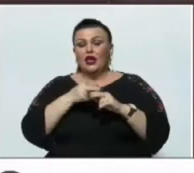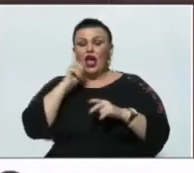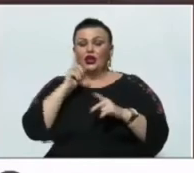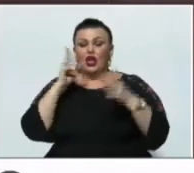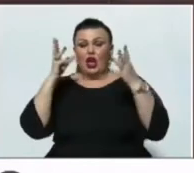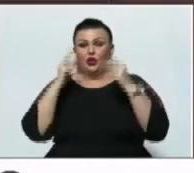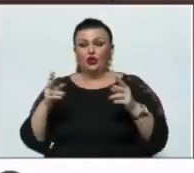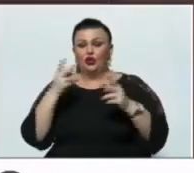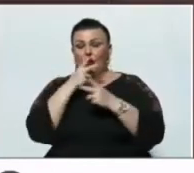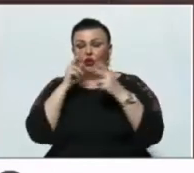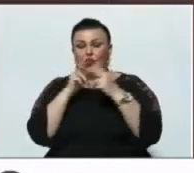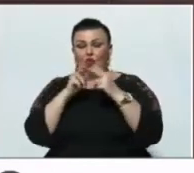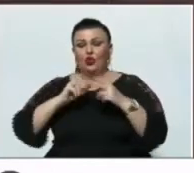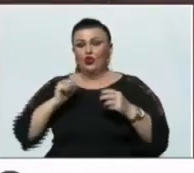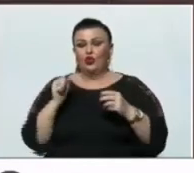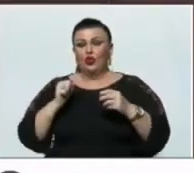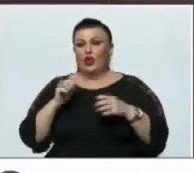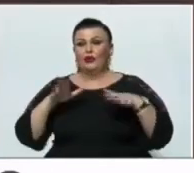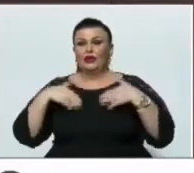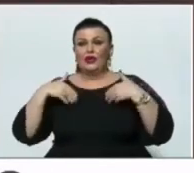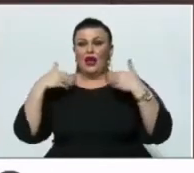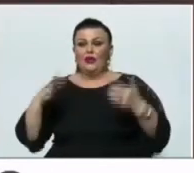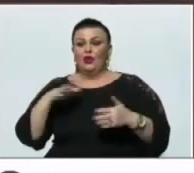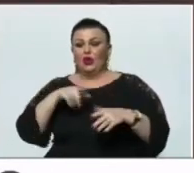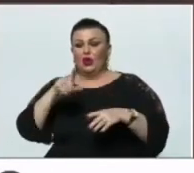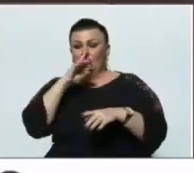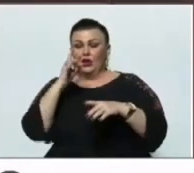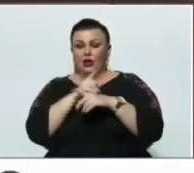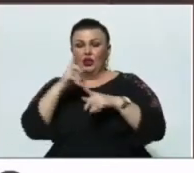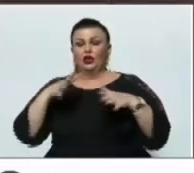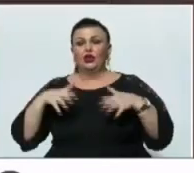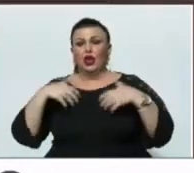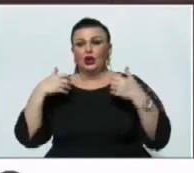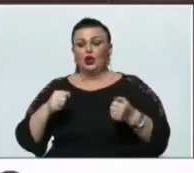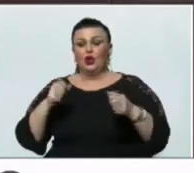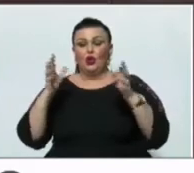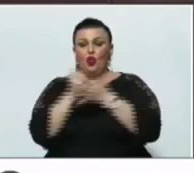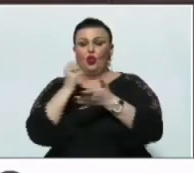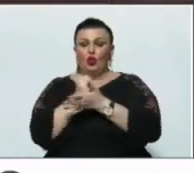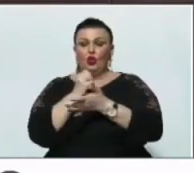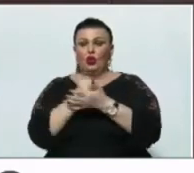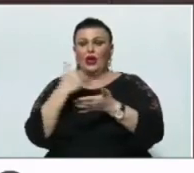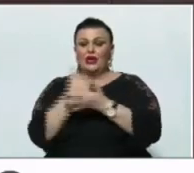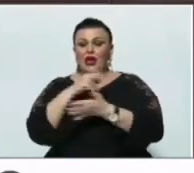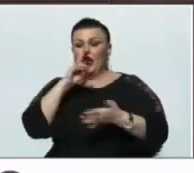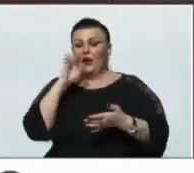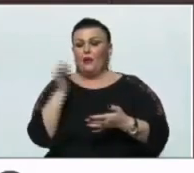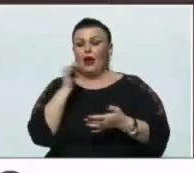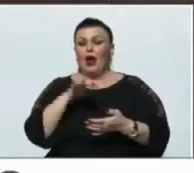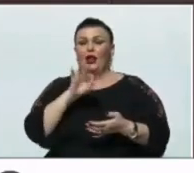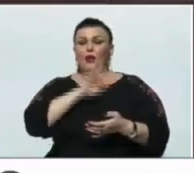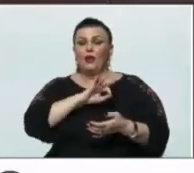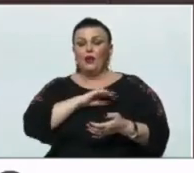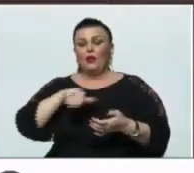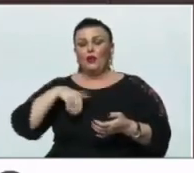istərdim bizim gənclərimizi, dostlarımızı təbrik edəm. Sizə ilk növbədə can sağlığı, bol-bol uğurlar və yeni, maraqlı, faydalı təcrübələr